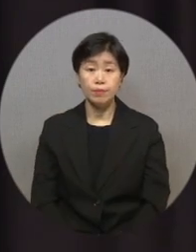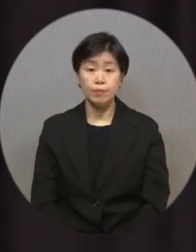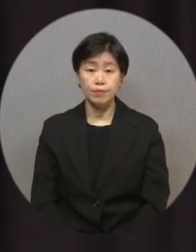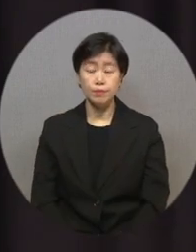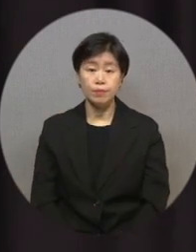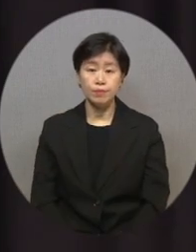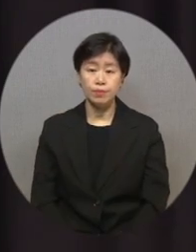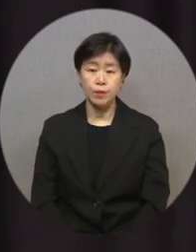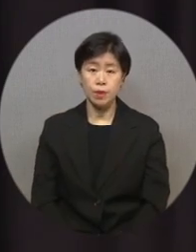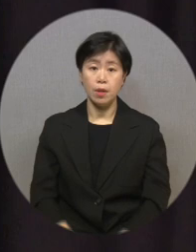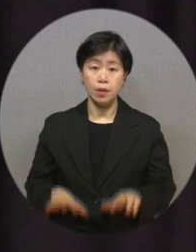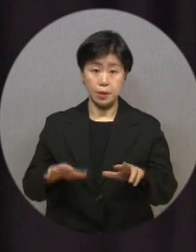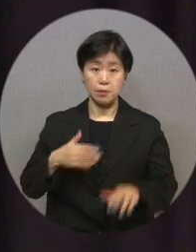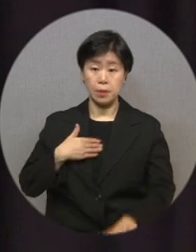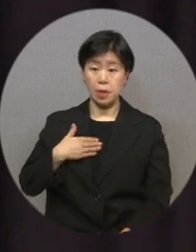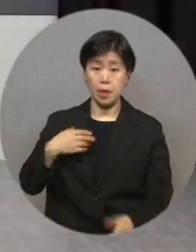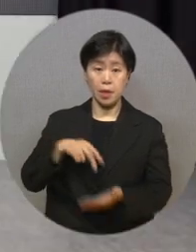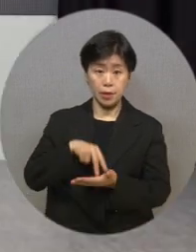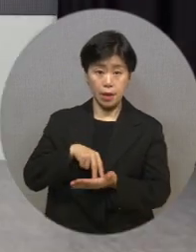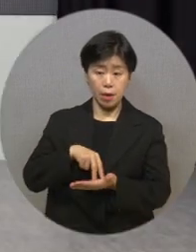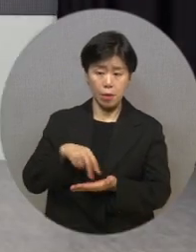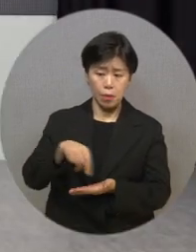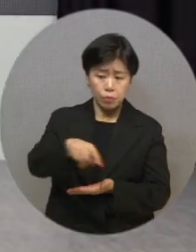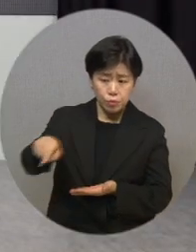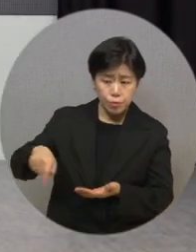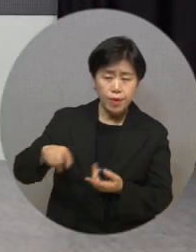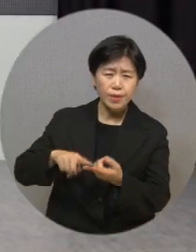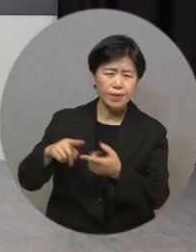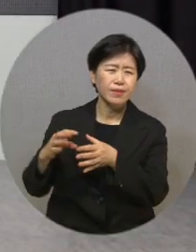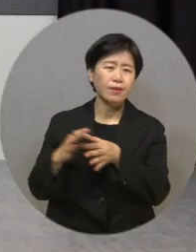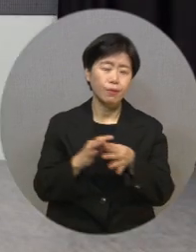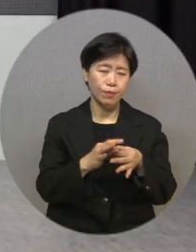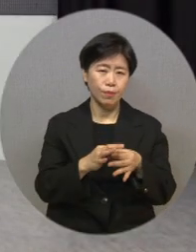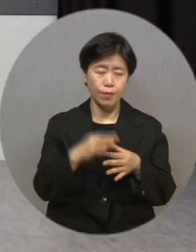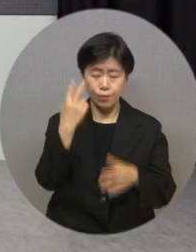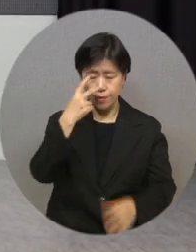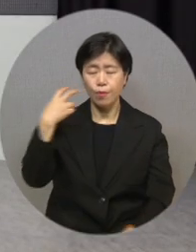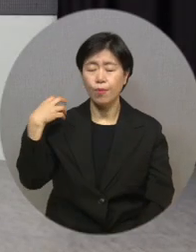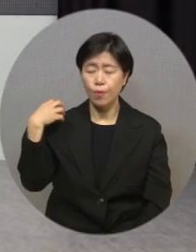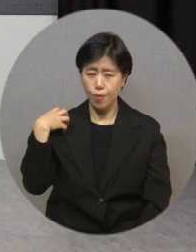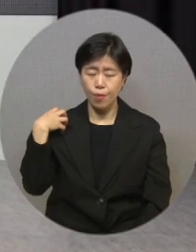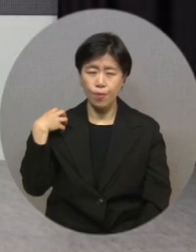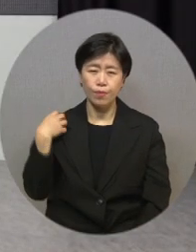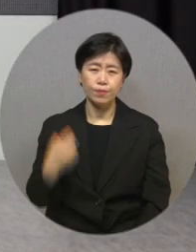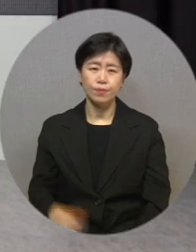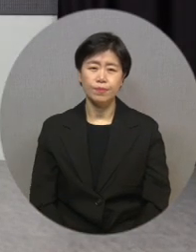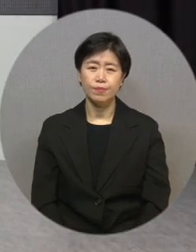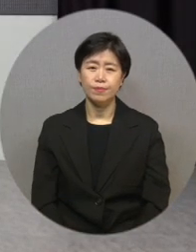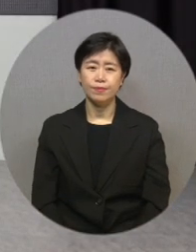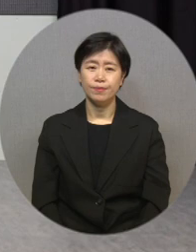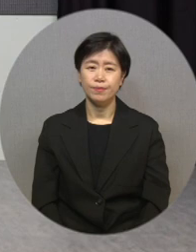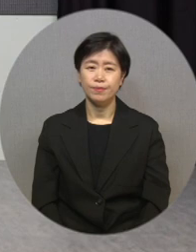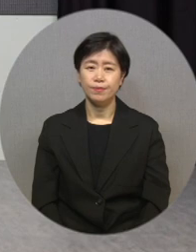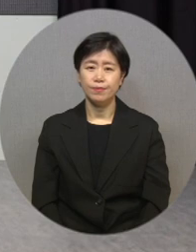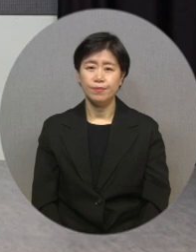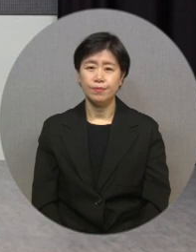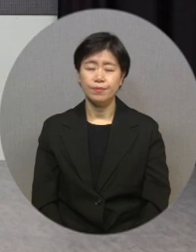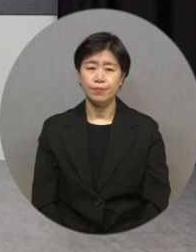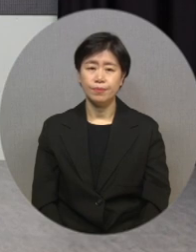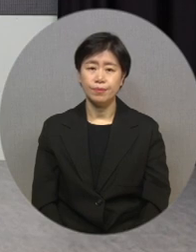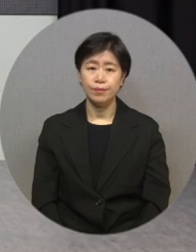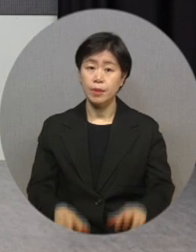이사는 그 부분을 포함해서 또 세 가지 국을 또 총괄하고 있는 이사라고 생각하시면 좋을 것 같습니다에 지금